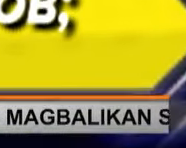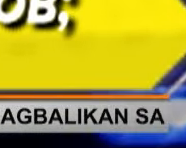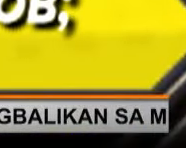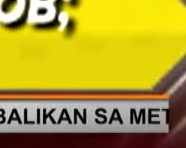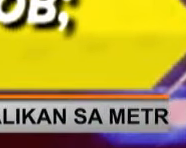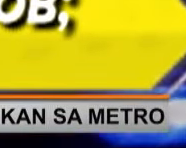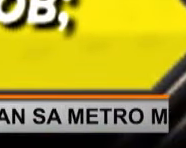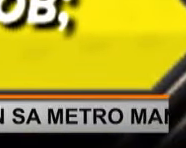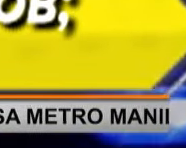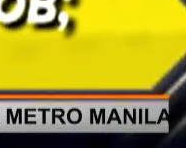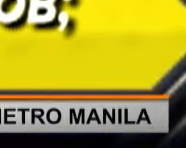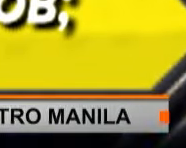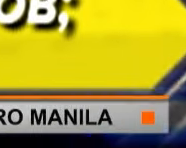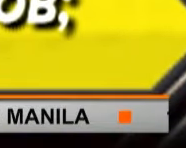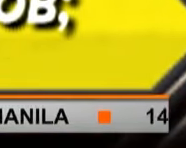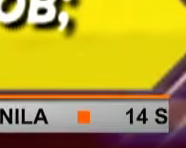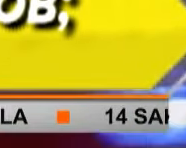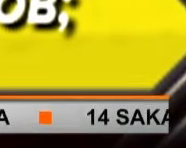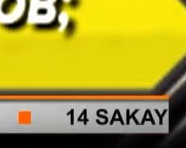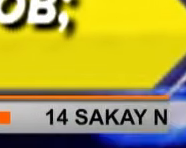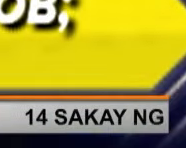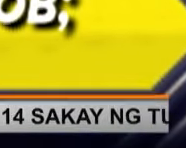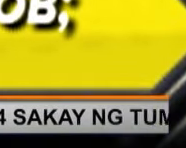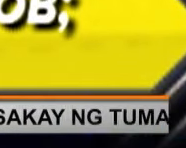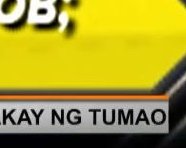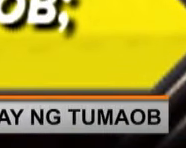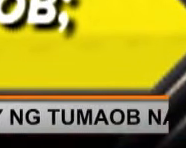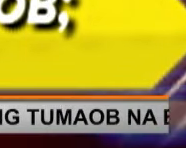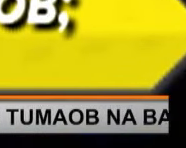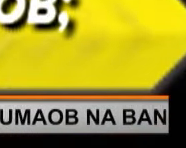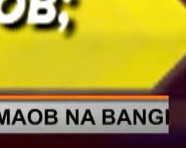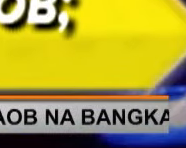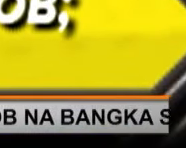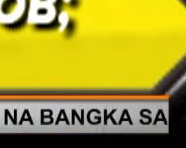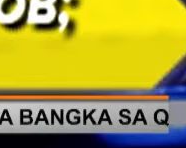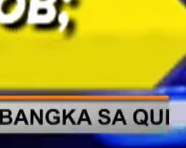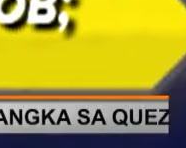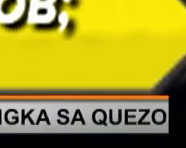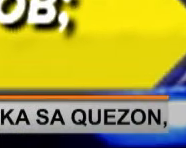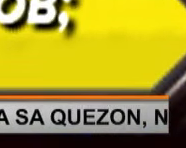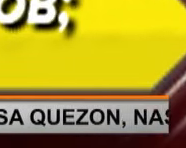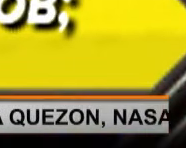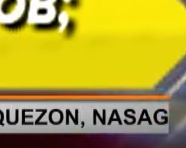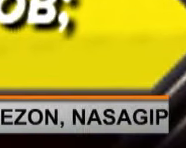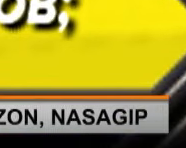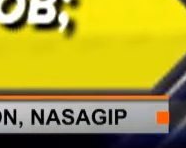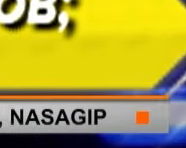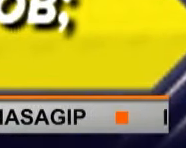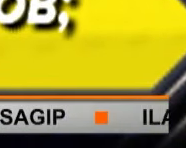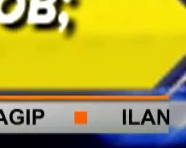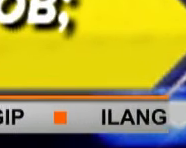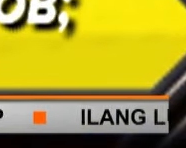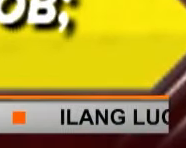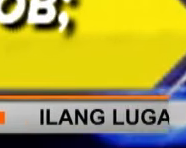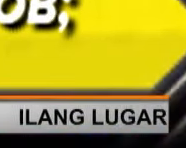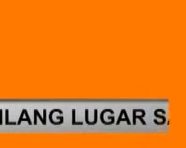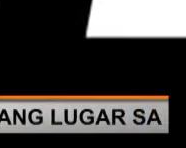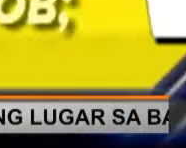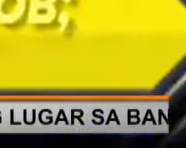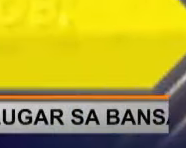Port. Base sa investigasyon, naglalayag ang bangka mula sa Binumbunan Island nang bigla itong tumao bunsod ng malalakas na